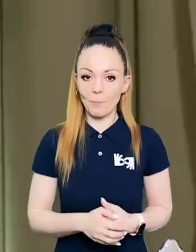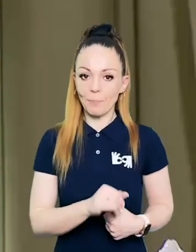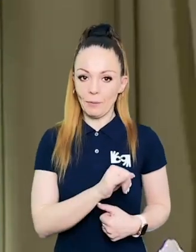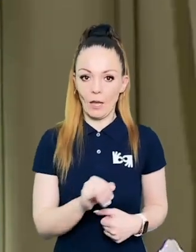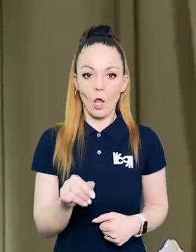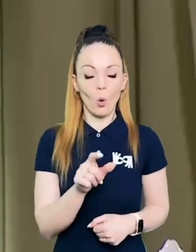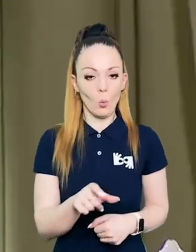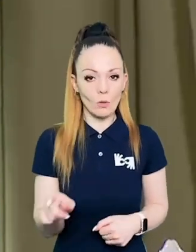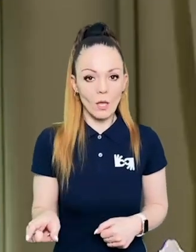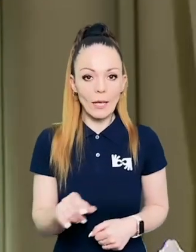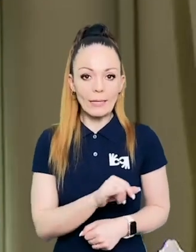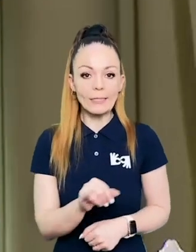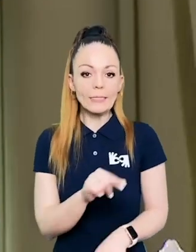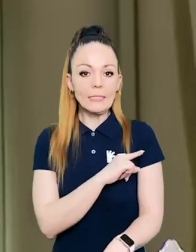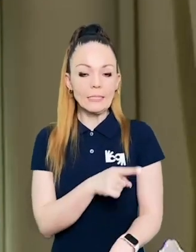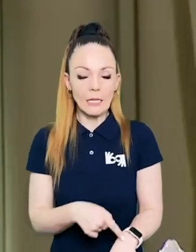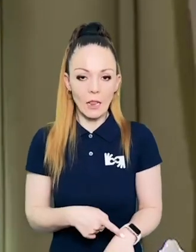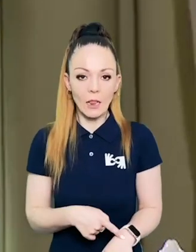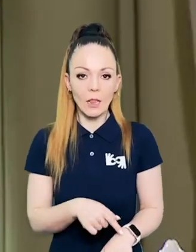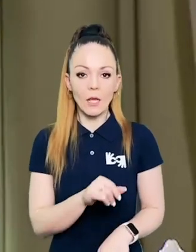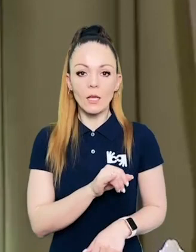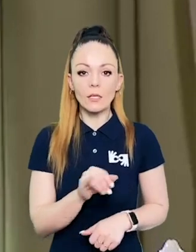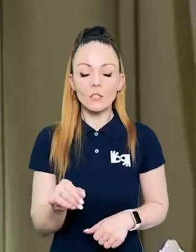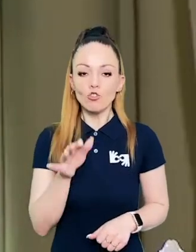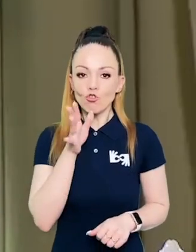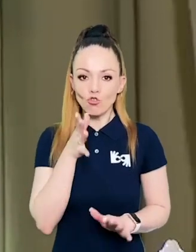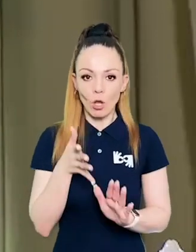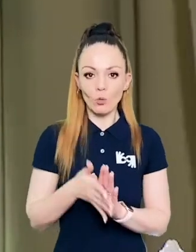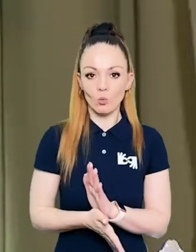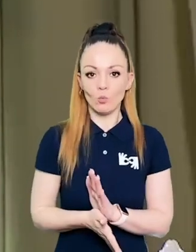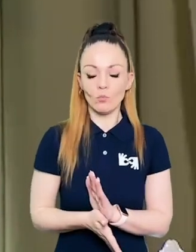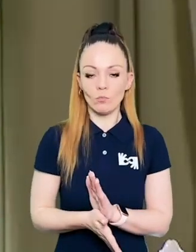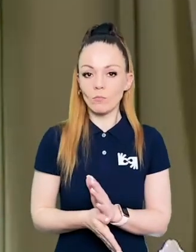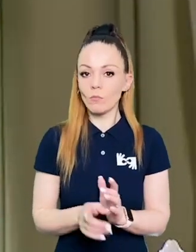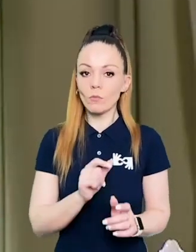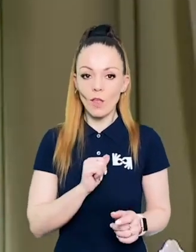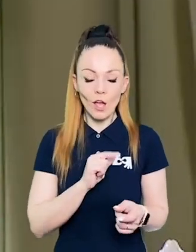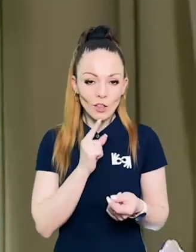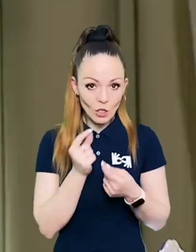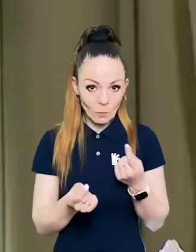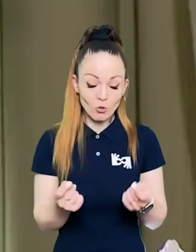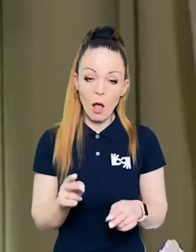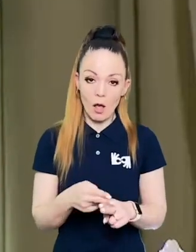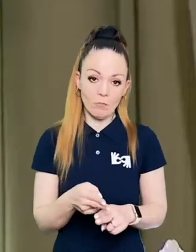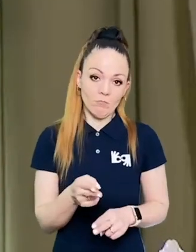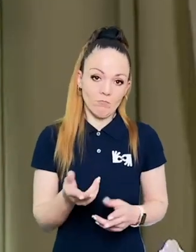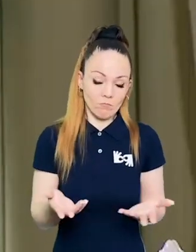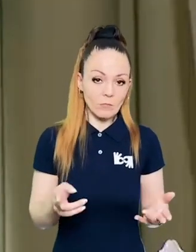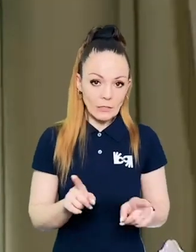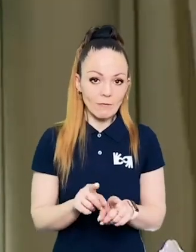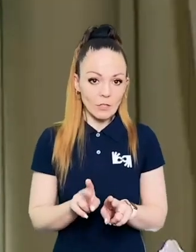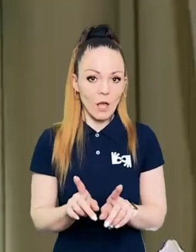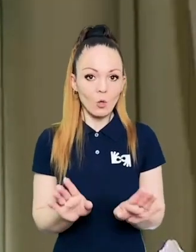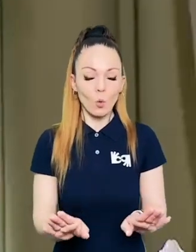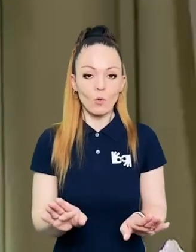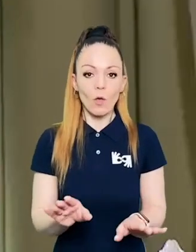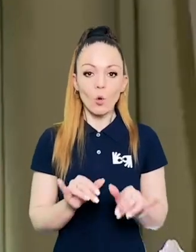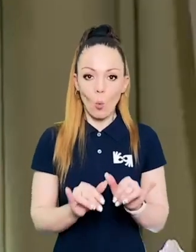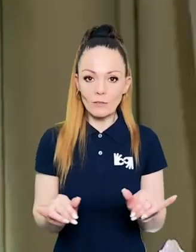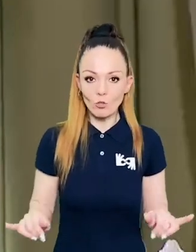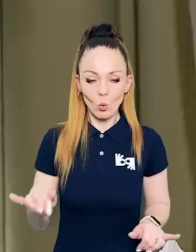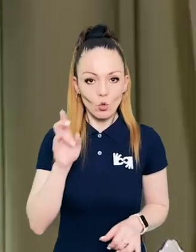віддали. І людей, і сил, і часу. Це найдрібніше, але тим не менше. Це все